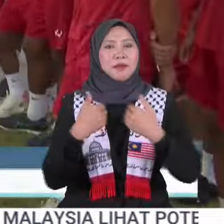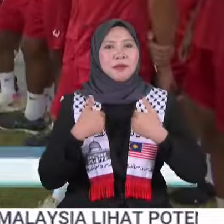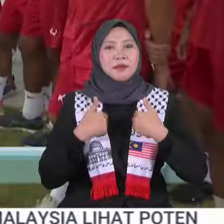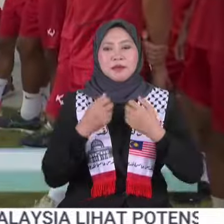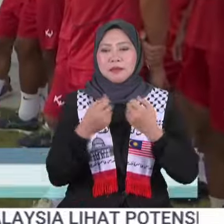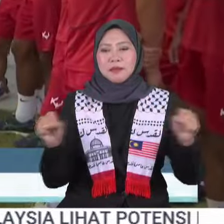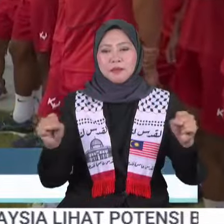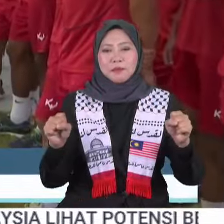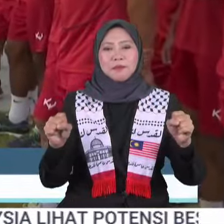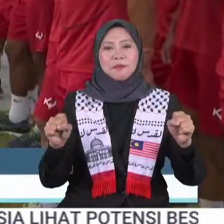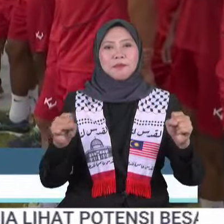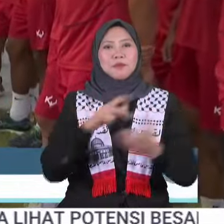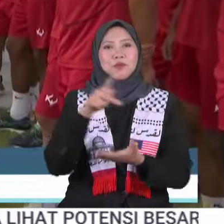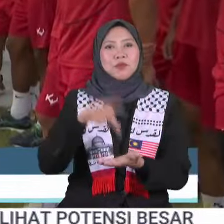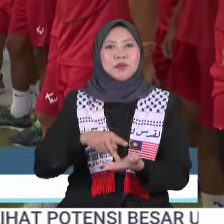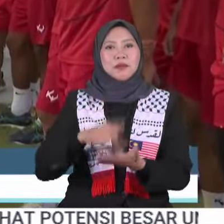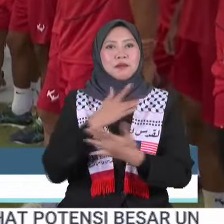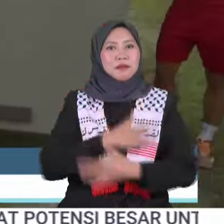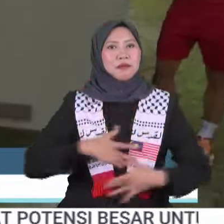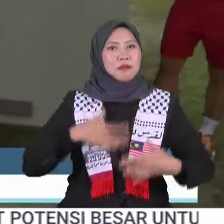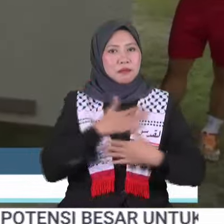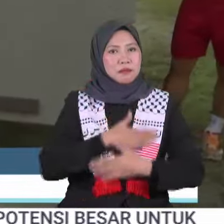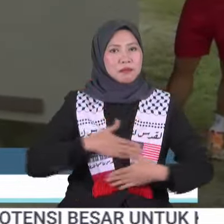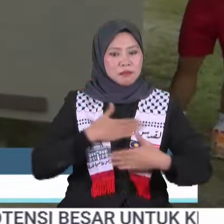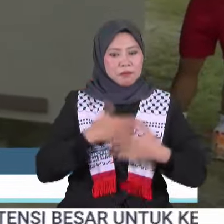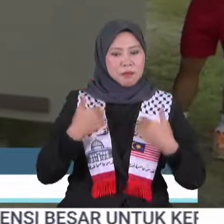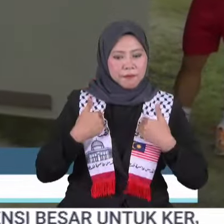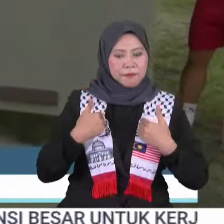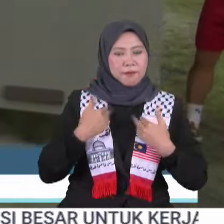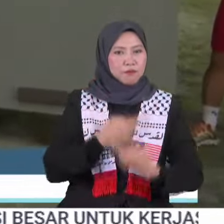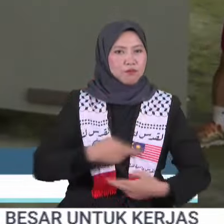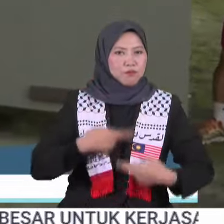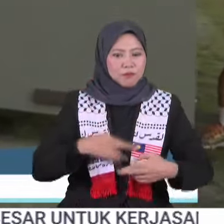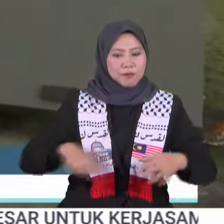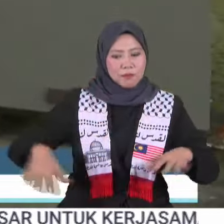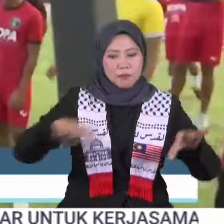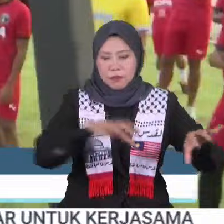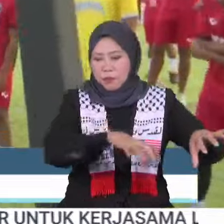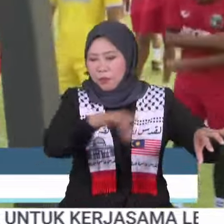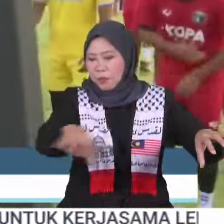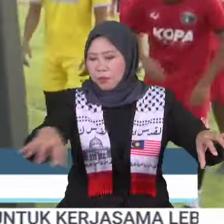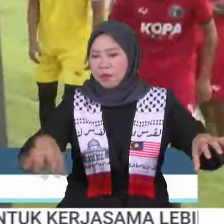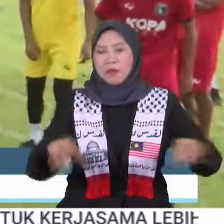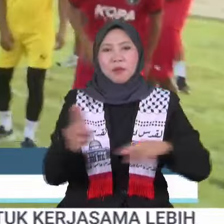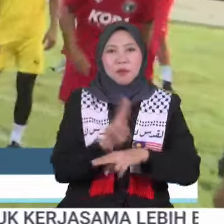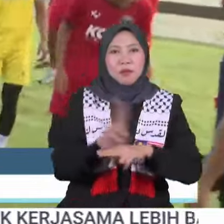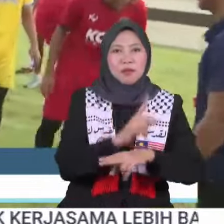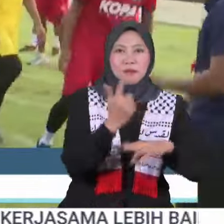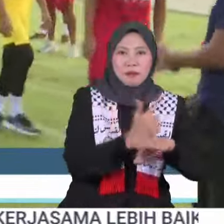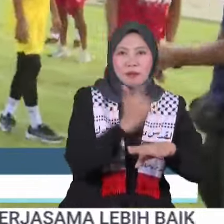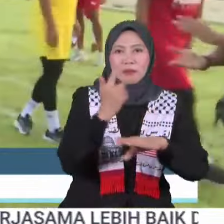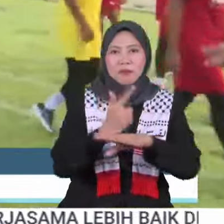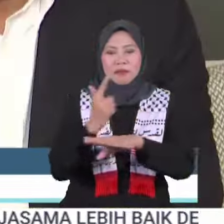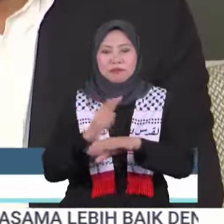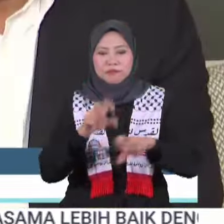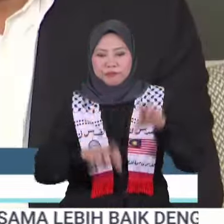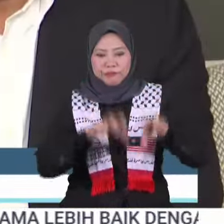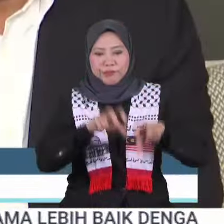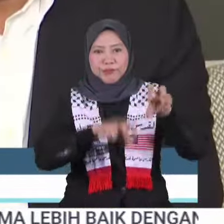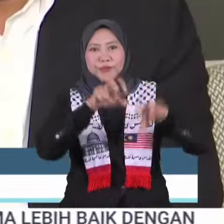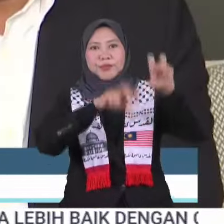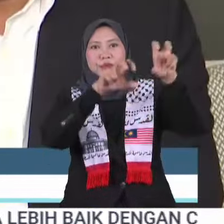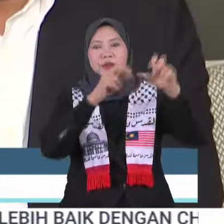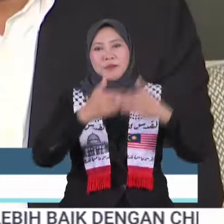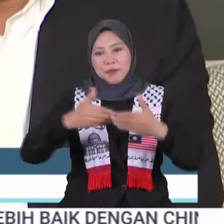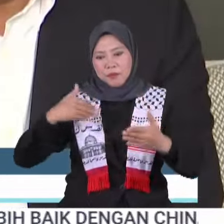park, ada pusat rekreasi dan sebagainya. Jadi banyak tempat-tempat yang boleh kami gunakan untuk membina pasukan